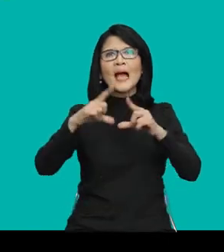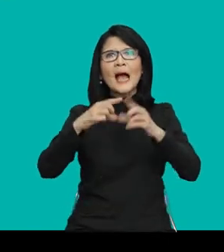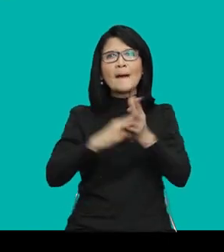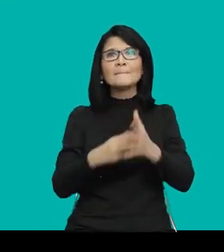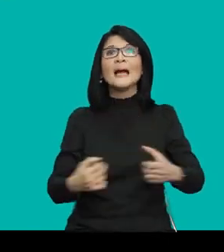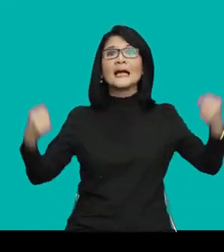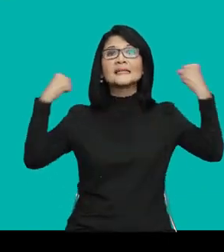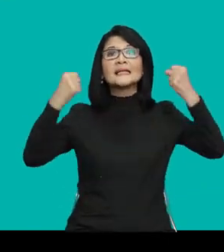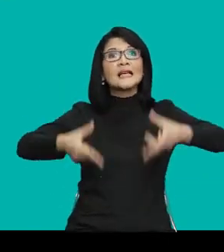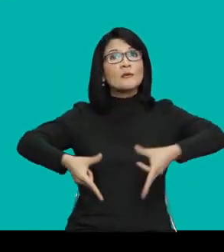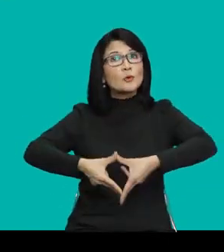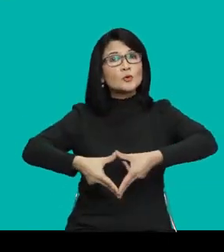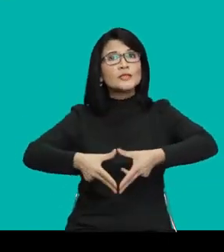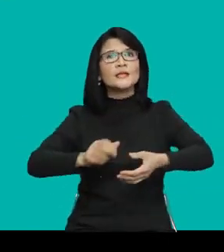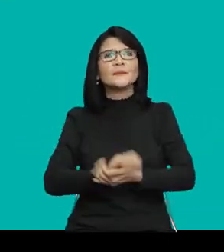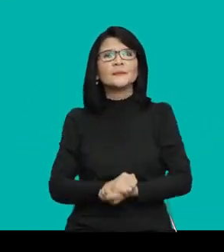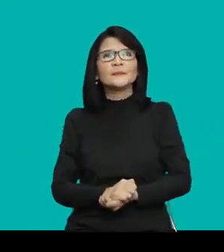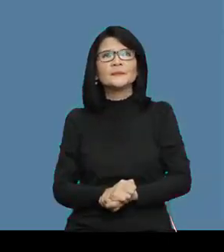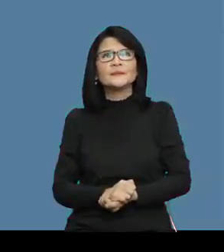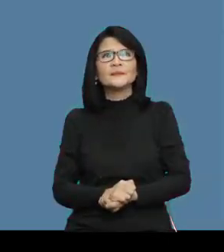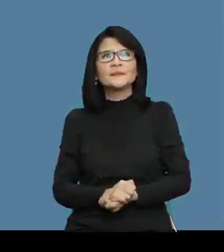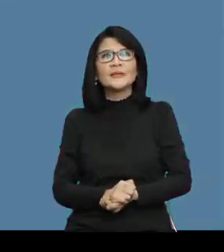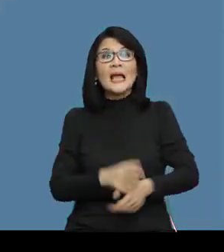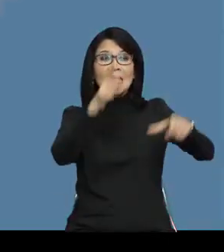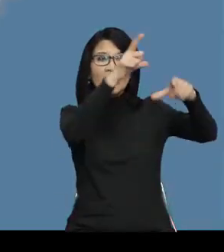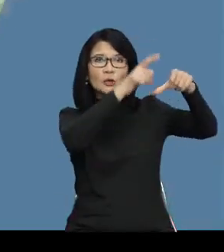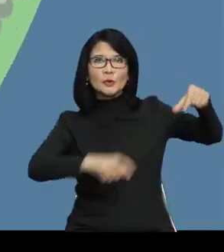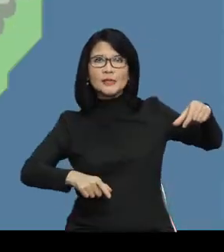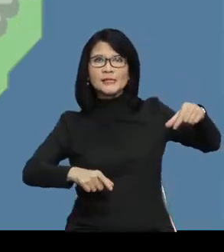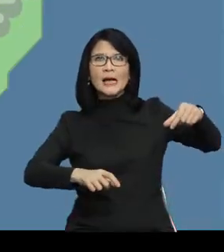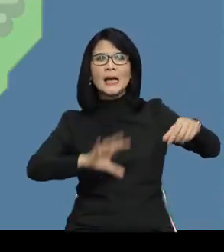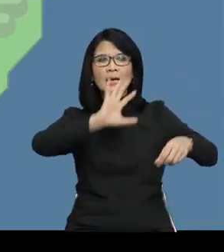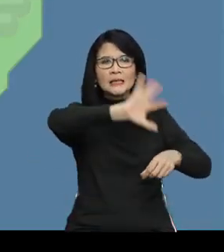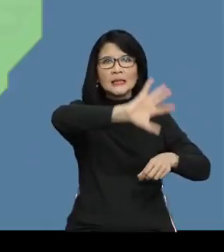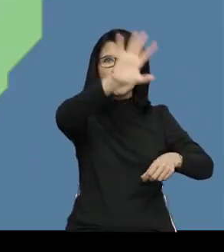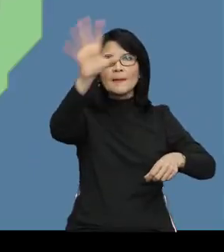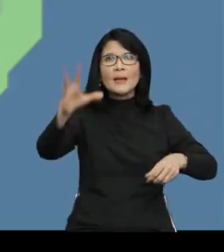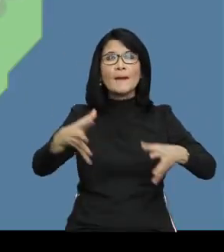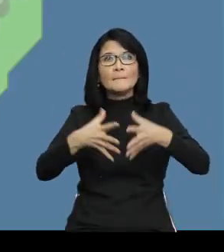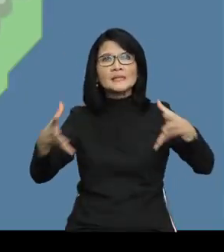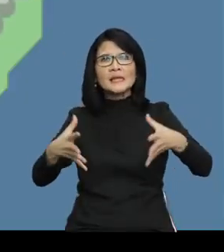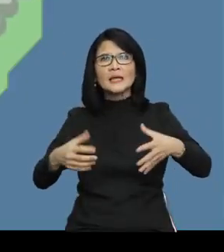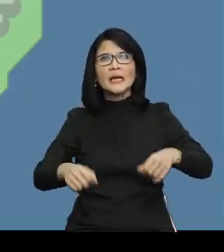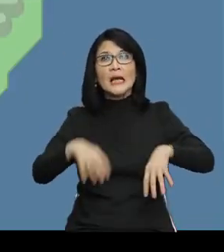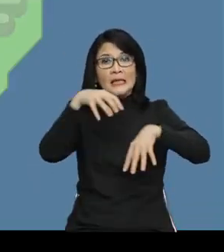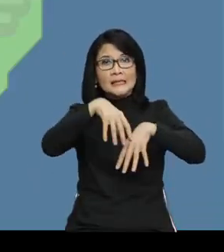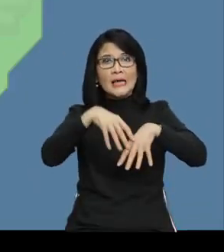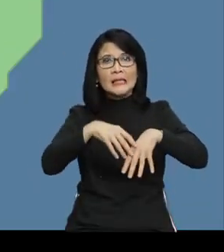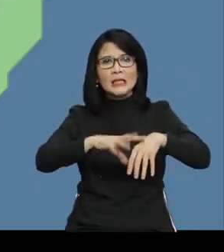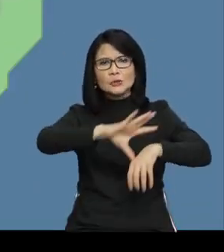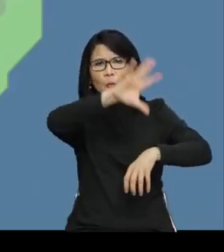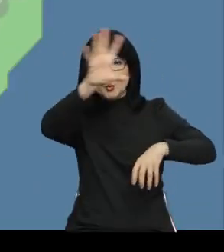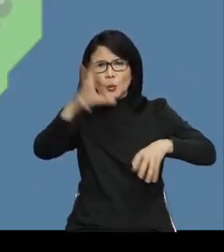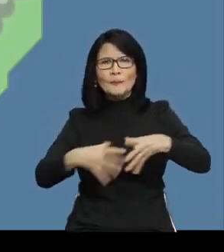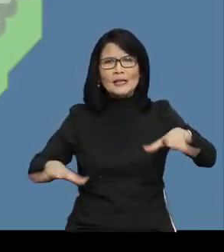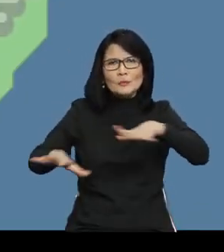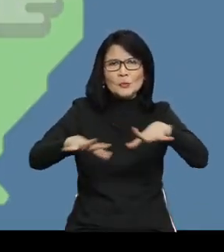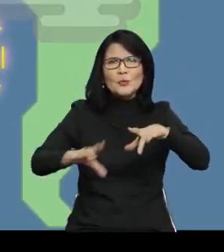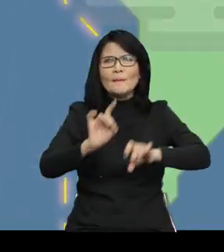PPAM Kesehatan Reproduksi terletak di antara pertemuan 3 lempeng besar dan berada di atas Ring of